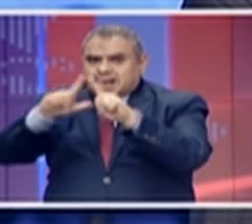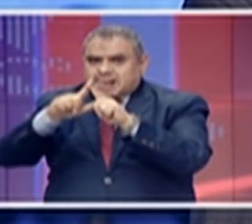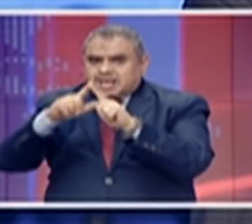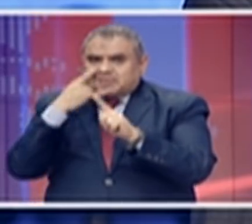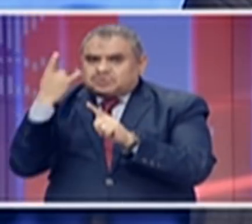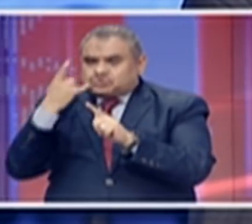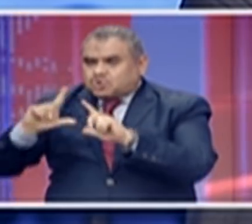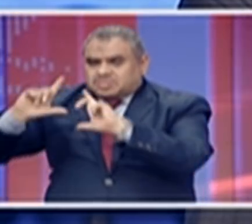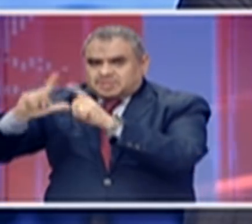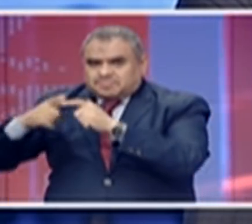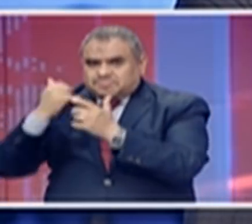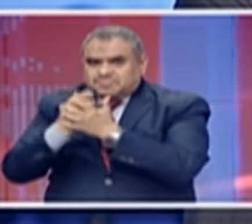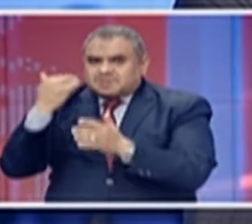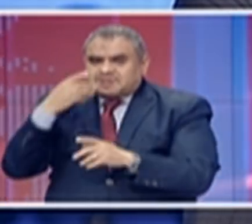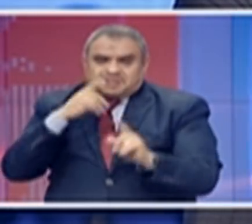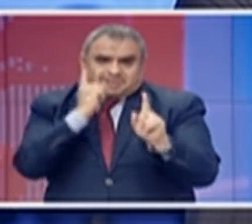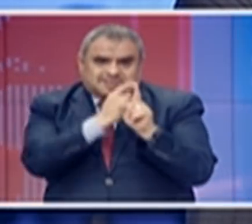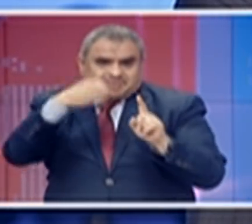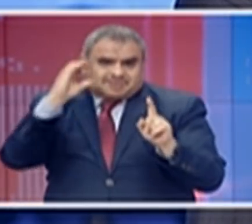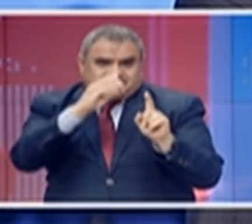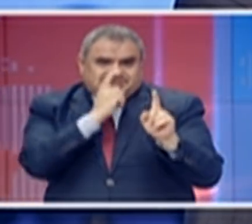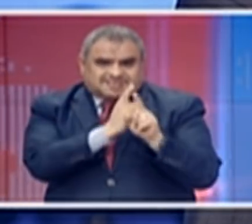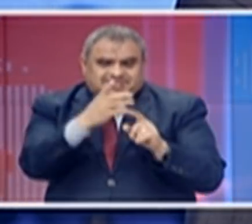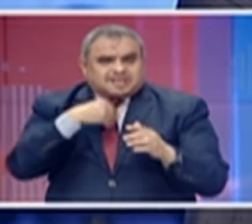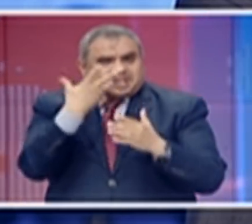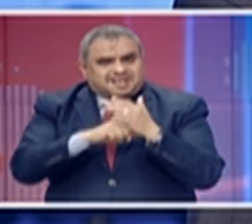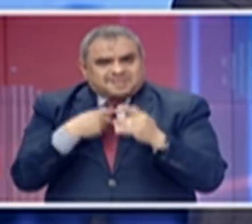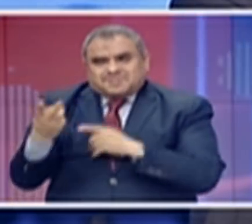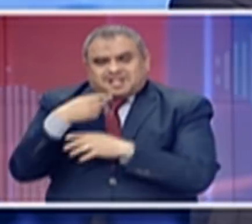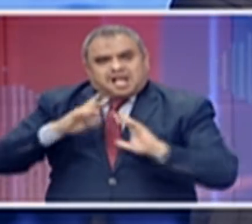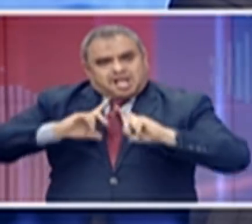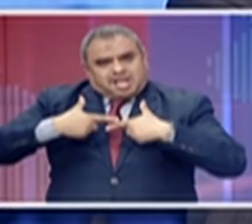اوعى إيه الظابط يقول لك انت رايح فين يا حماده، تقول له رايح للرئيس، انا عندي عيال يا ابني.